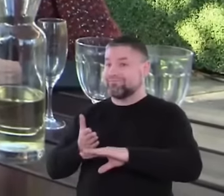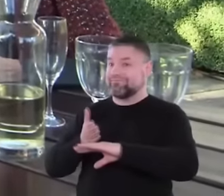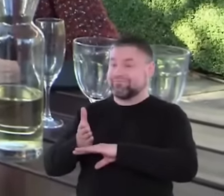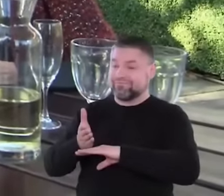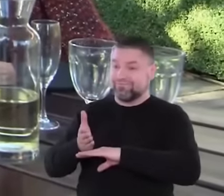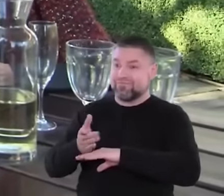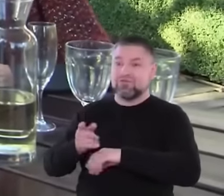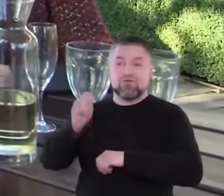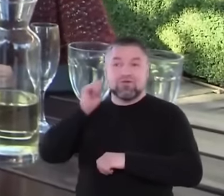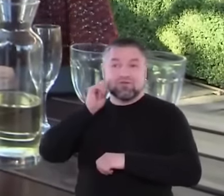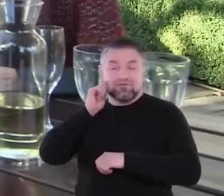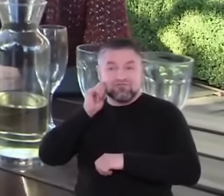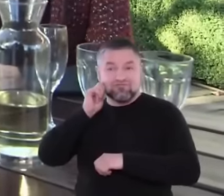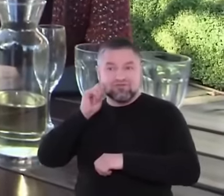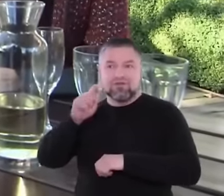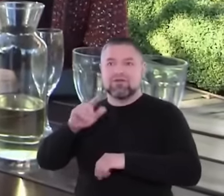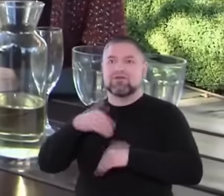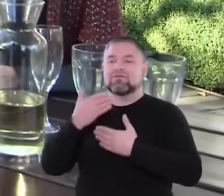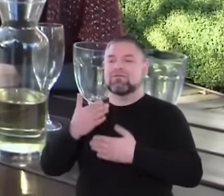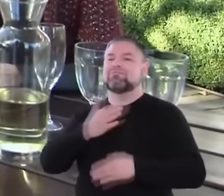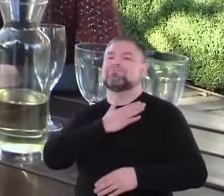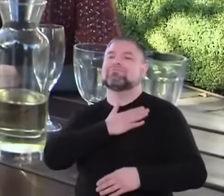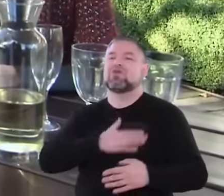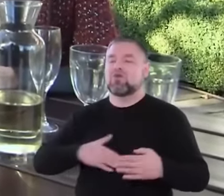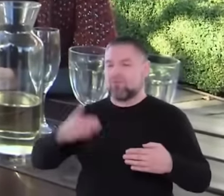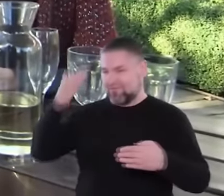która obiecała mu pasjonujący wieczór.